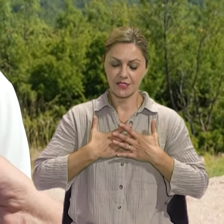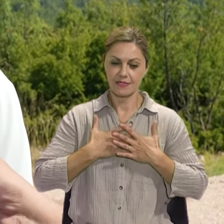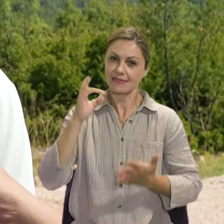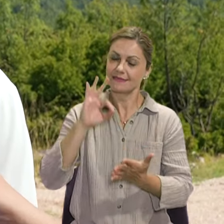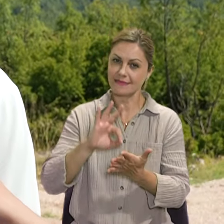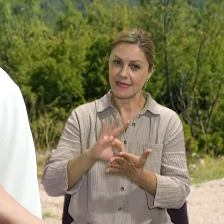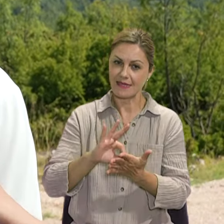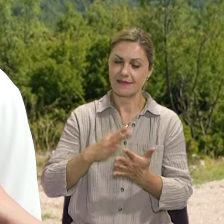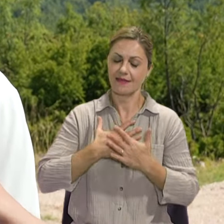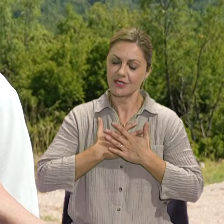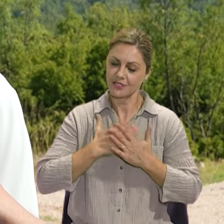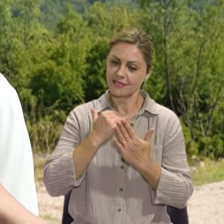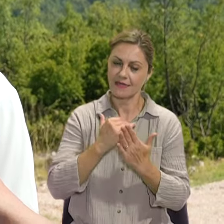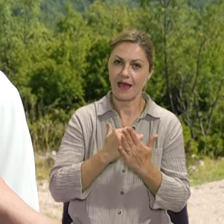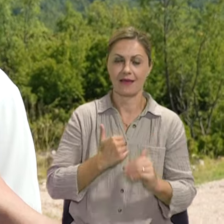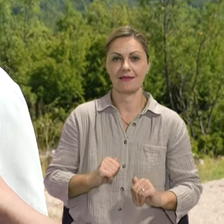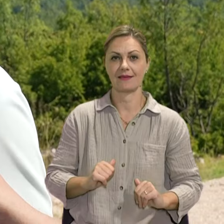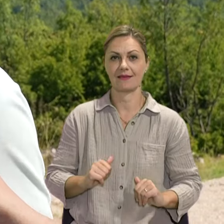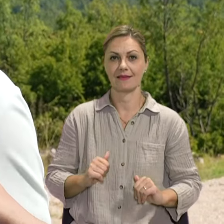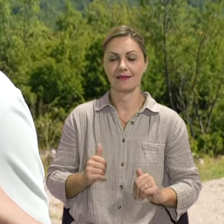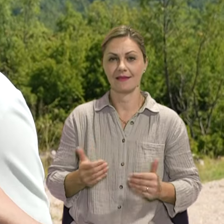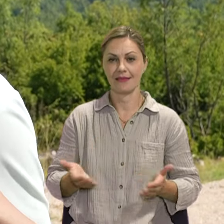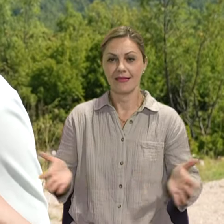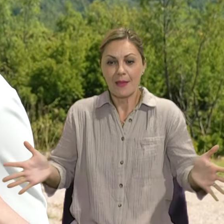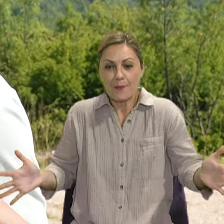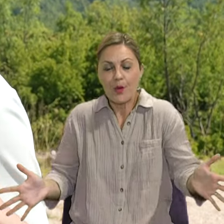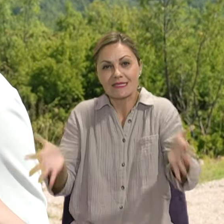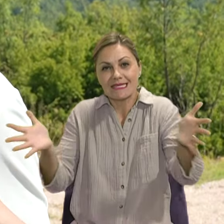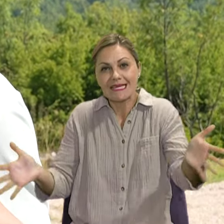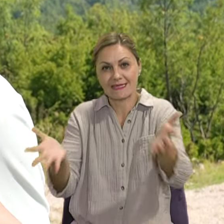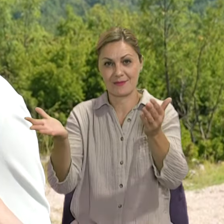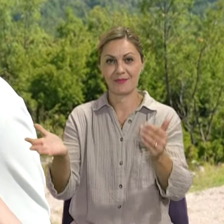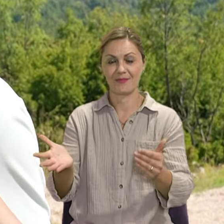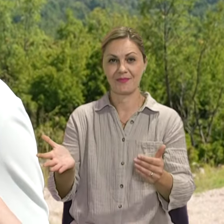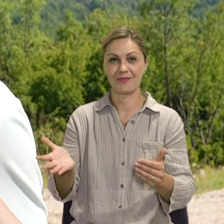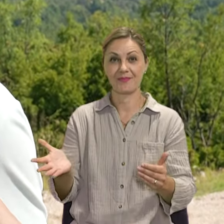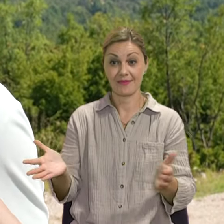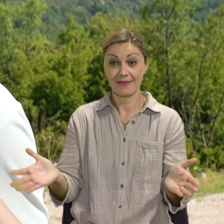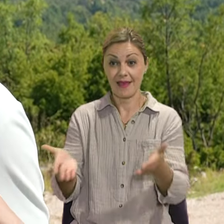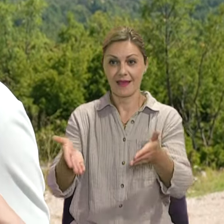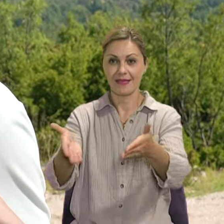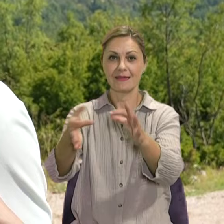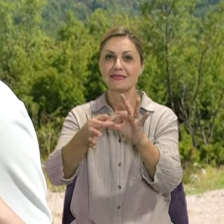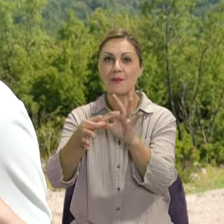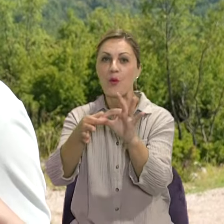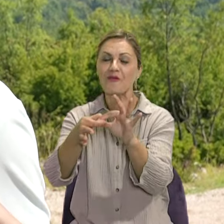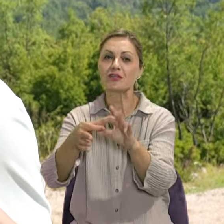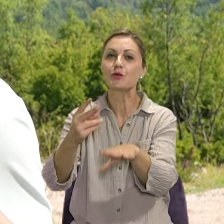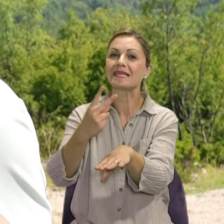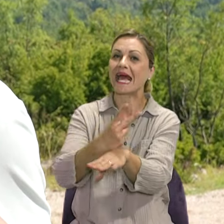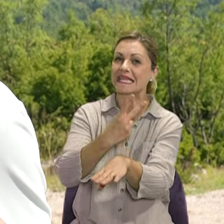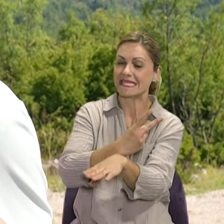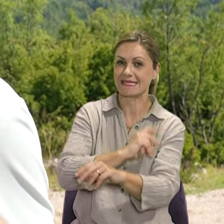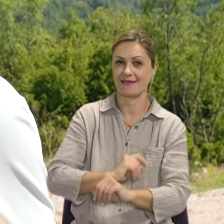reći, poslanje izgradnje ovakvih staza, upoznavanje naših domaćih ljudi sa našom turističkom ponudom, sa našom bogatom prirodnom